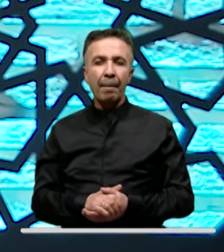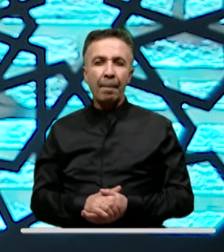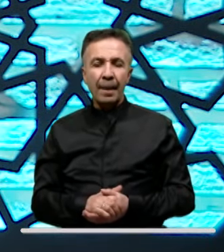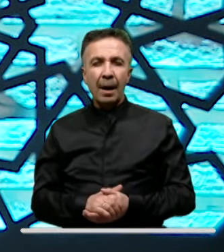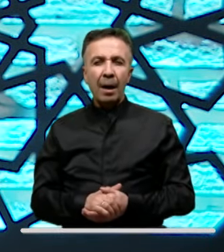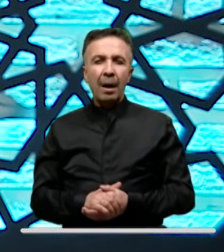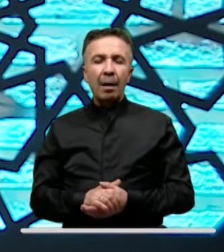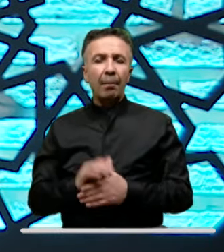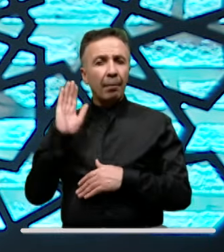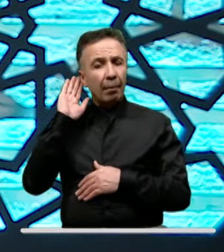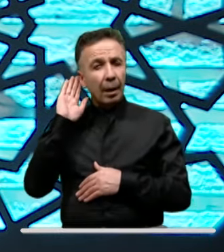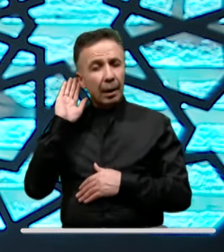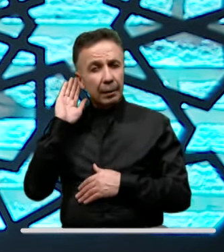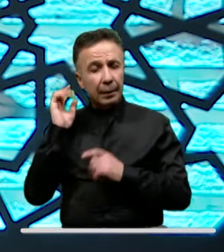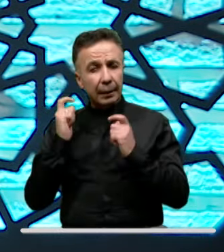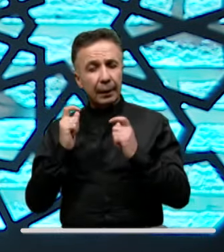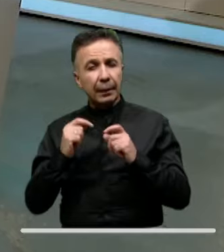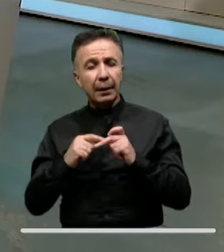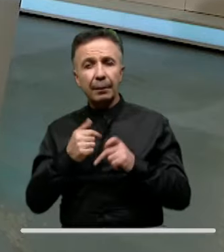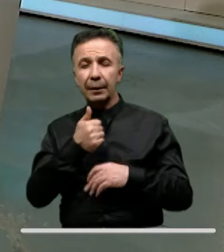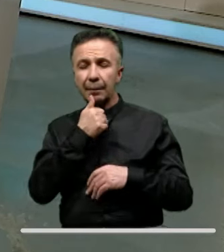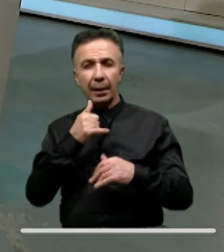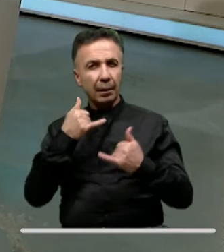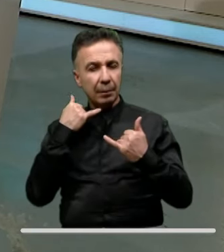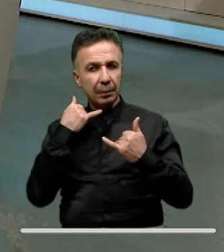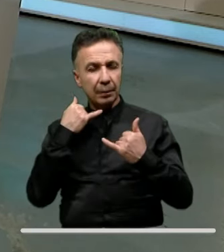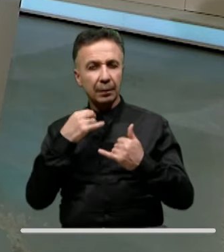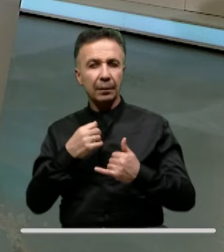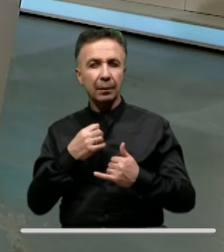Bey hattımızda. Ramazan abi hoş geldiniz.